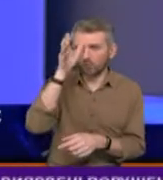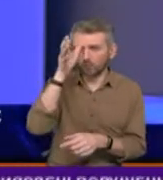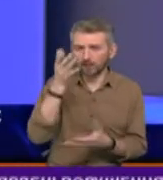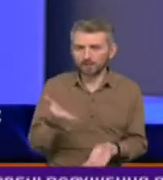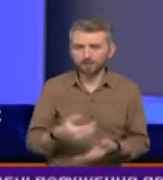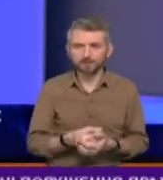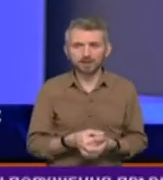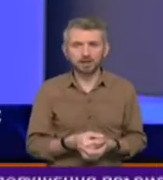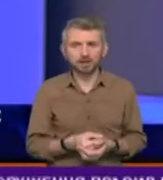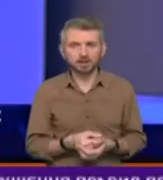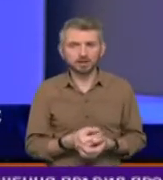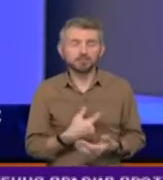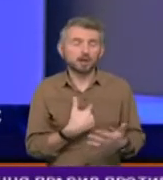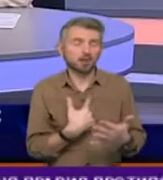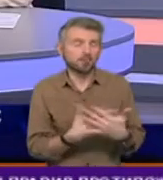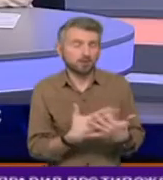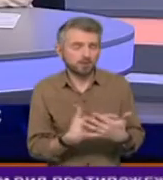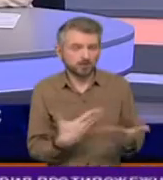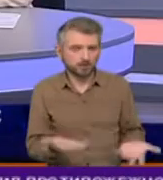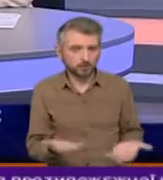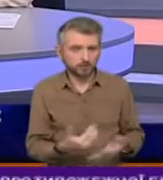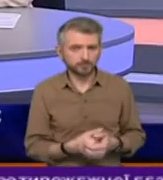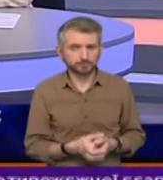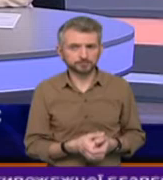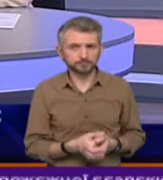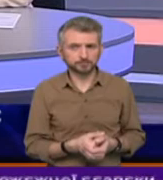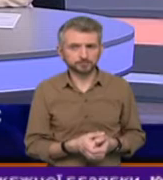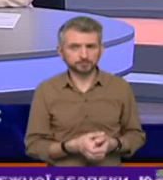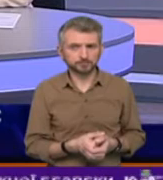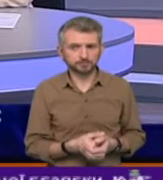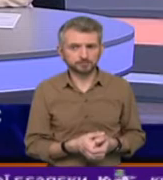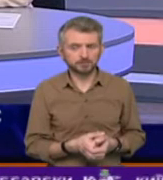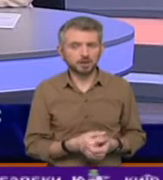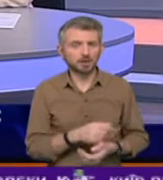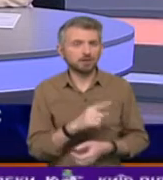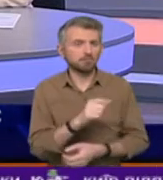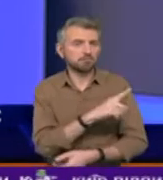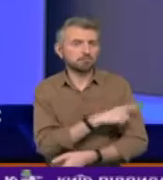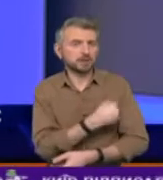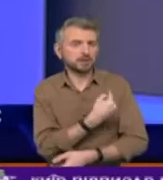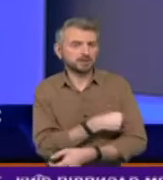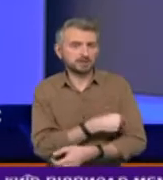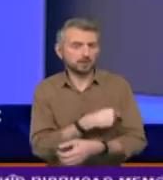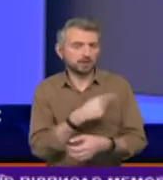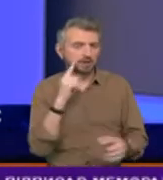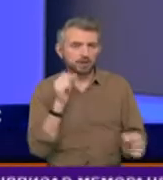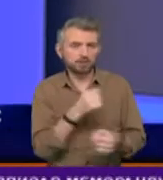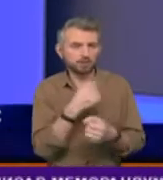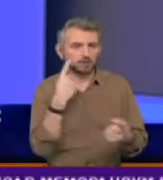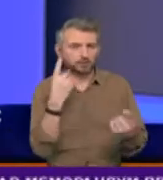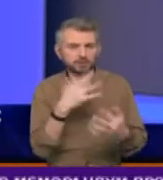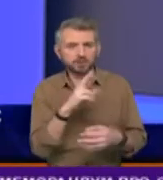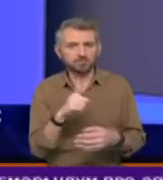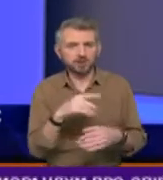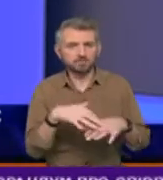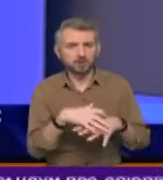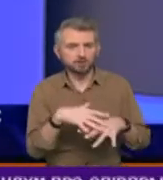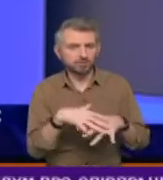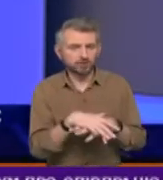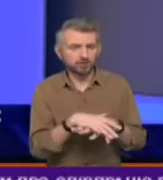тобто можете вибрати на запит учасників завдання сертифікаційних робіт 6 навчальних предметів,